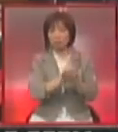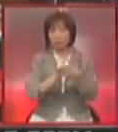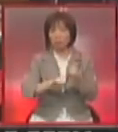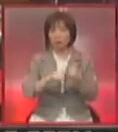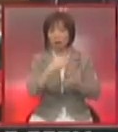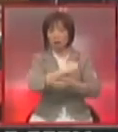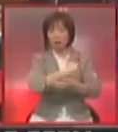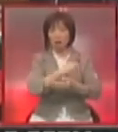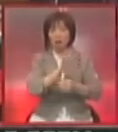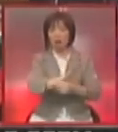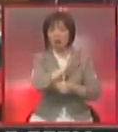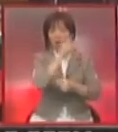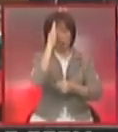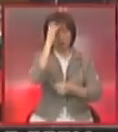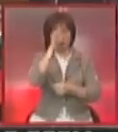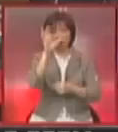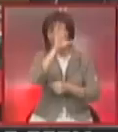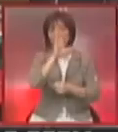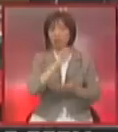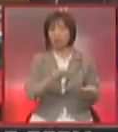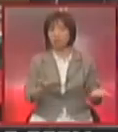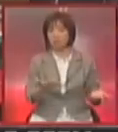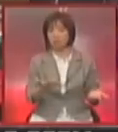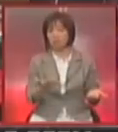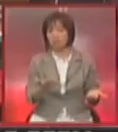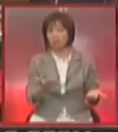security procedure in your bank